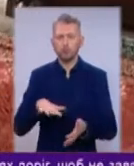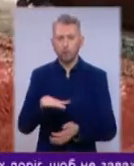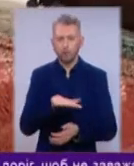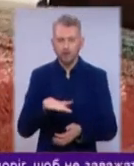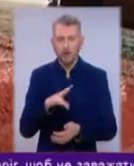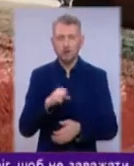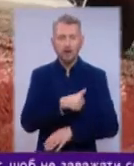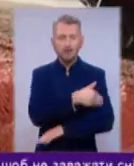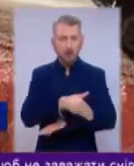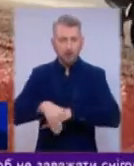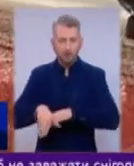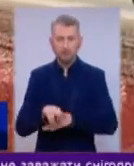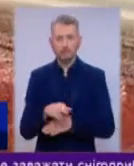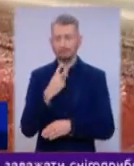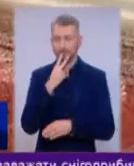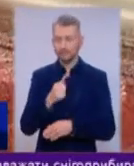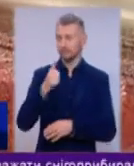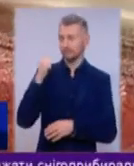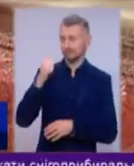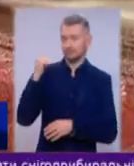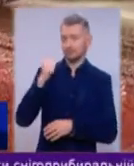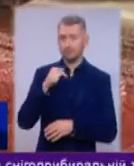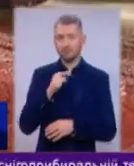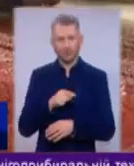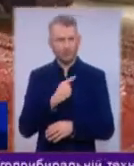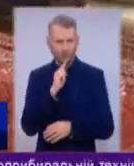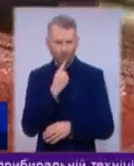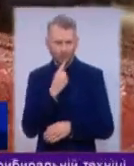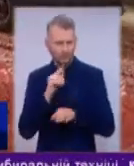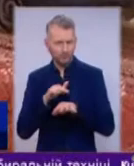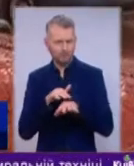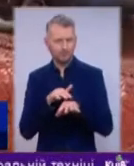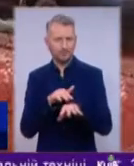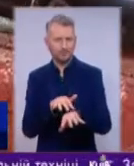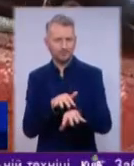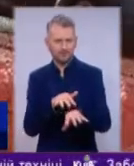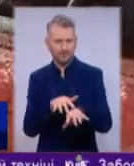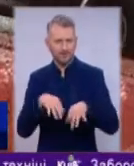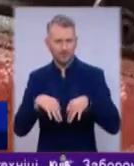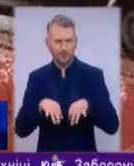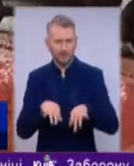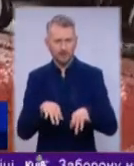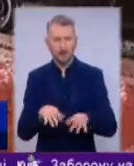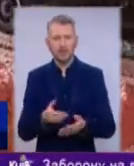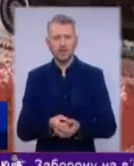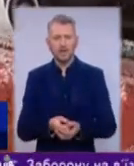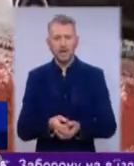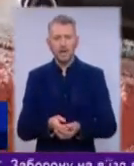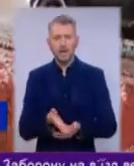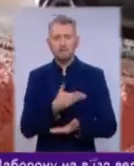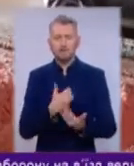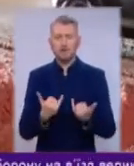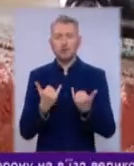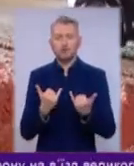на набережні. Як ви можете бачити, тут зараз ускладнений досить рух автомобілів. Ми щойно